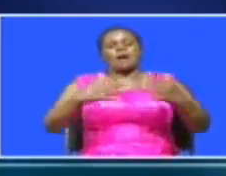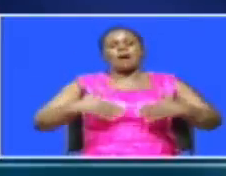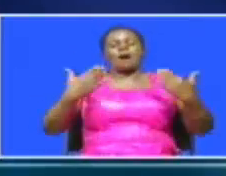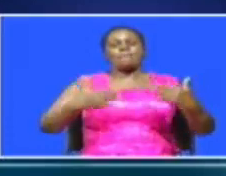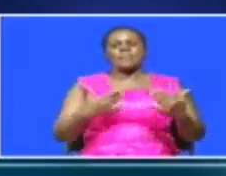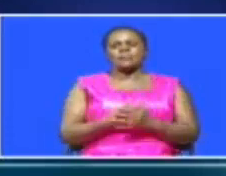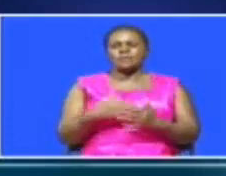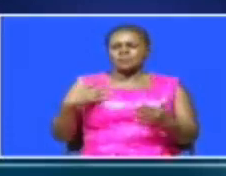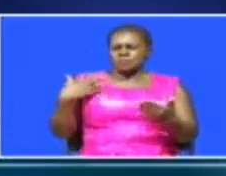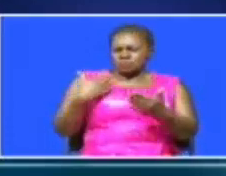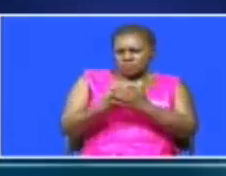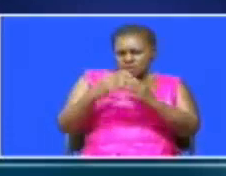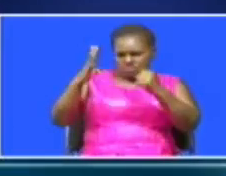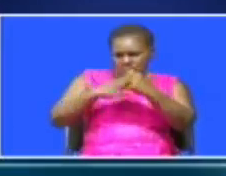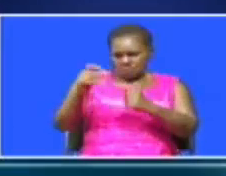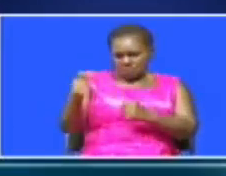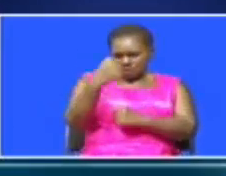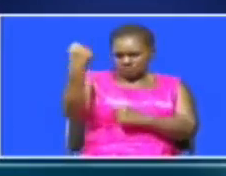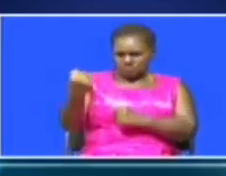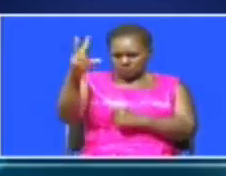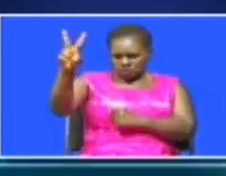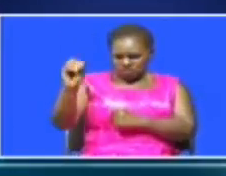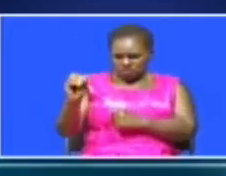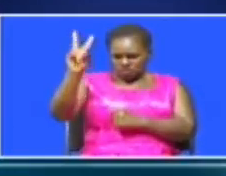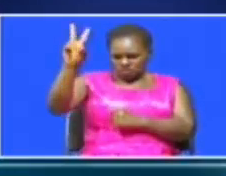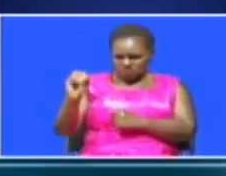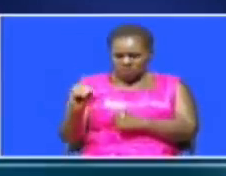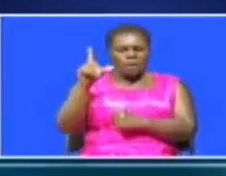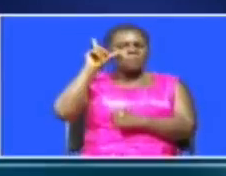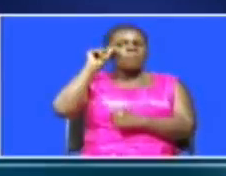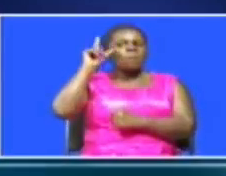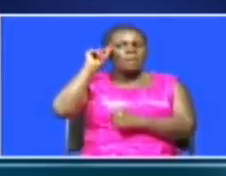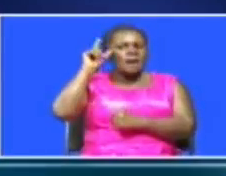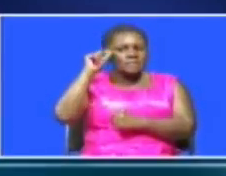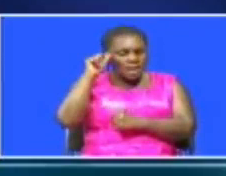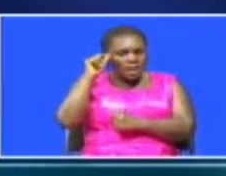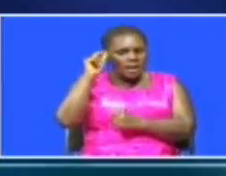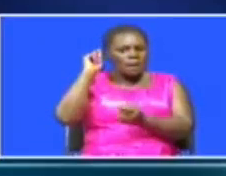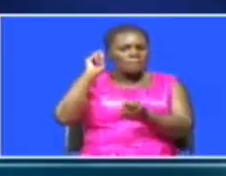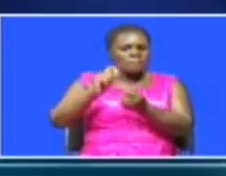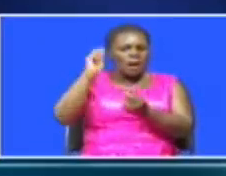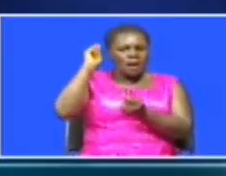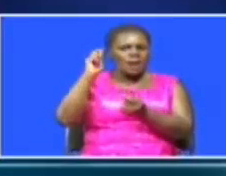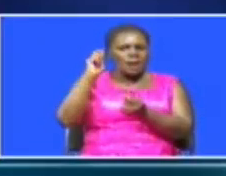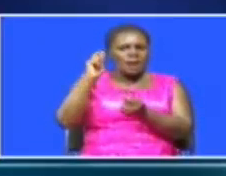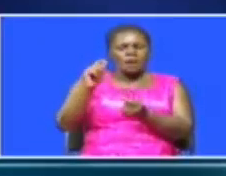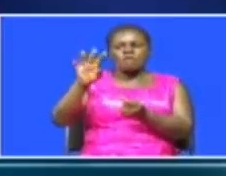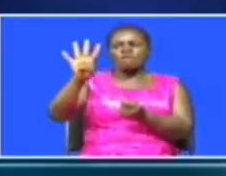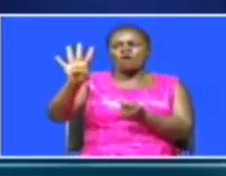itafurahika. Kufikia tarehe 9 Mei mwaka 2020, kaunti ya Mombasa ilikuwa imewapima watu